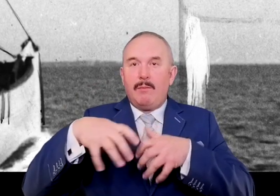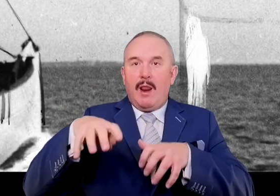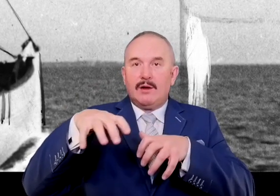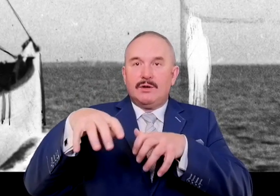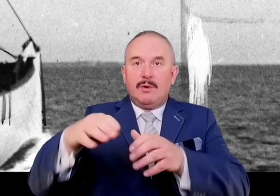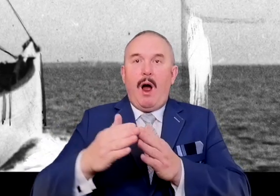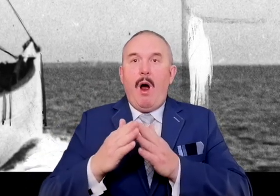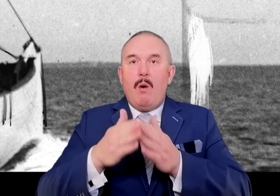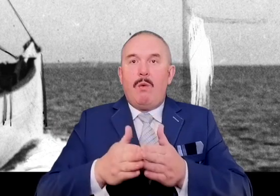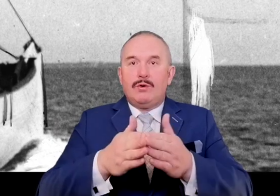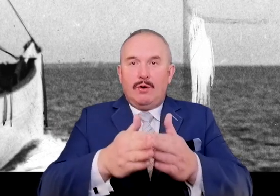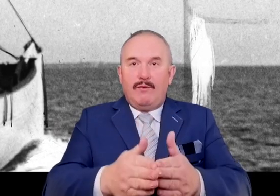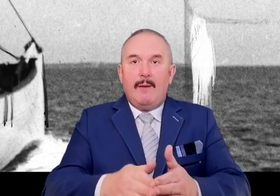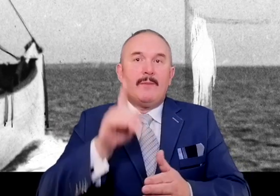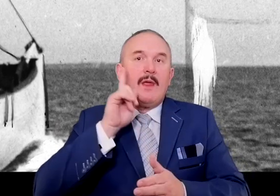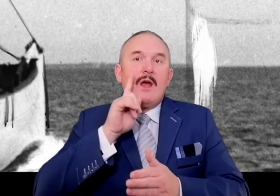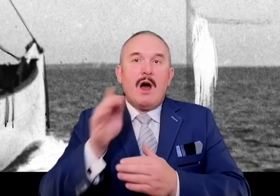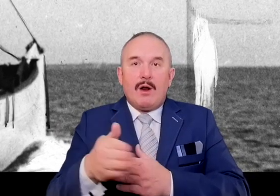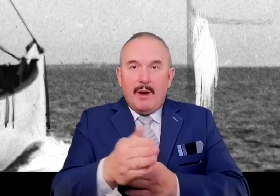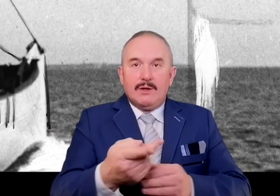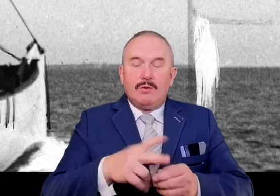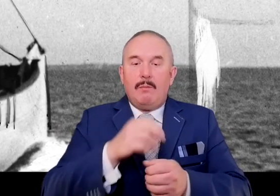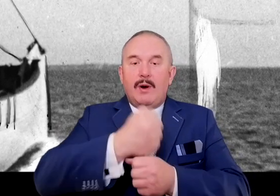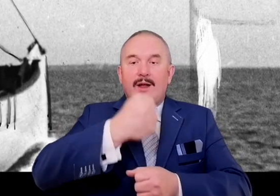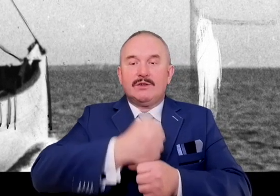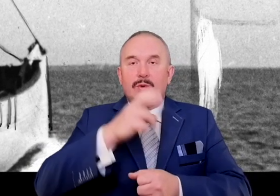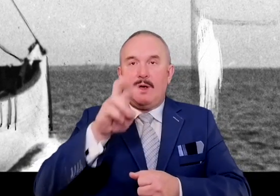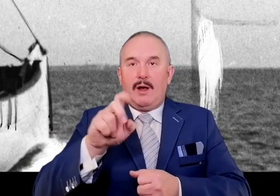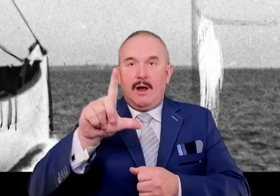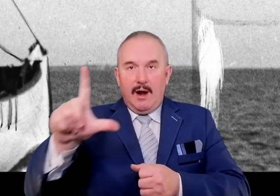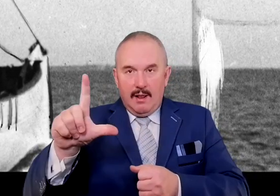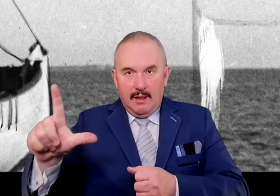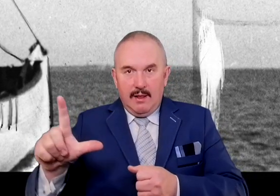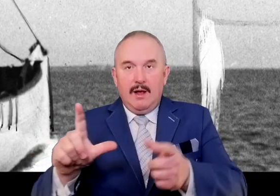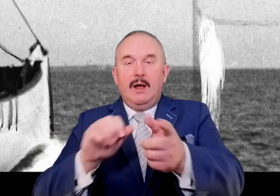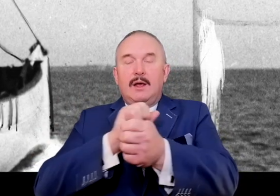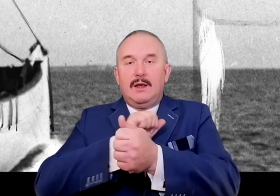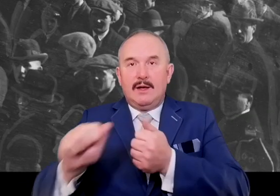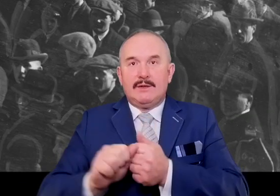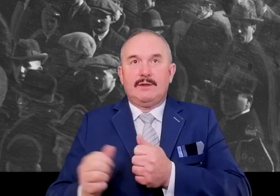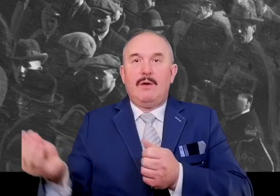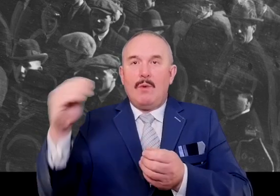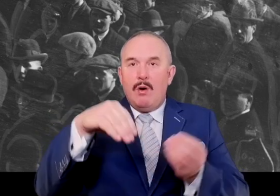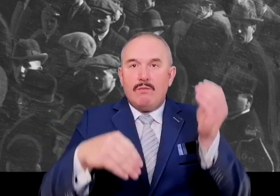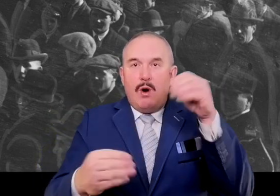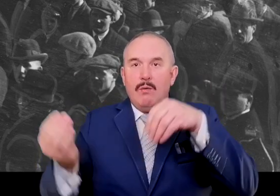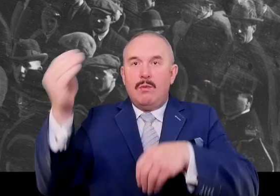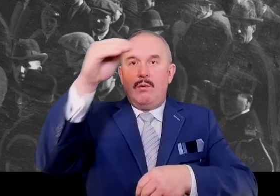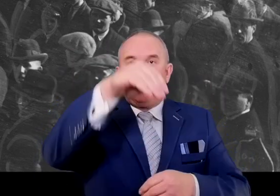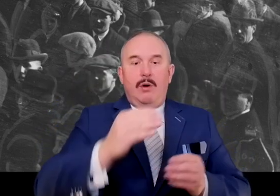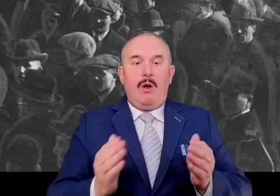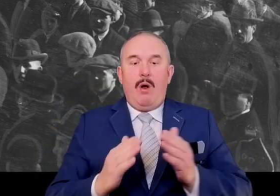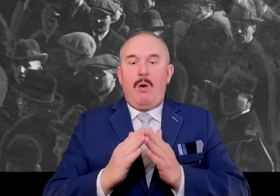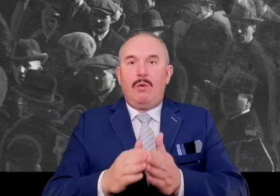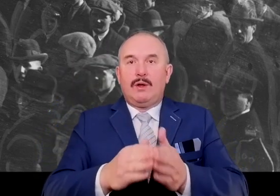łodziowa. Rybacy pracujący na Mierzei Helskiej, Półwyspie Helskim, przyozdabiają swoje jednostki